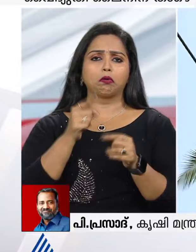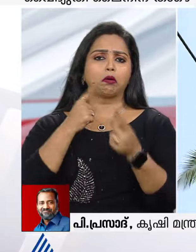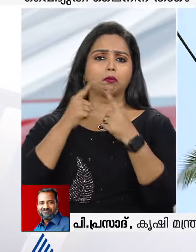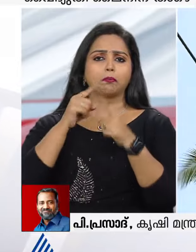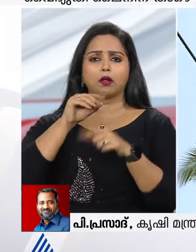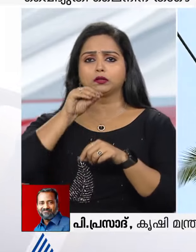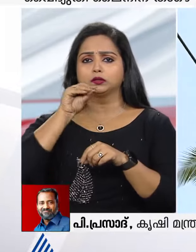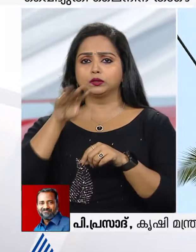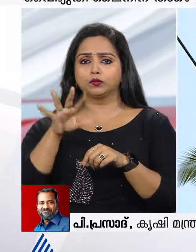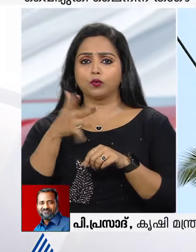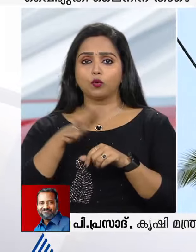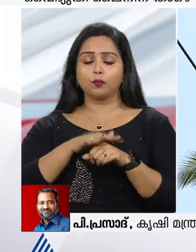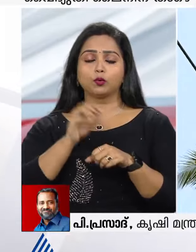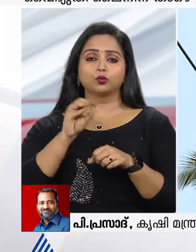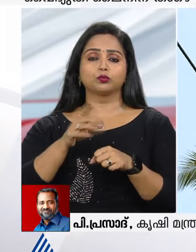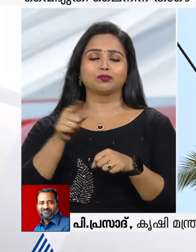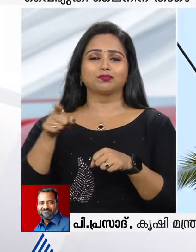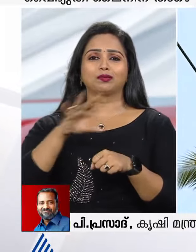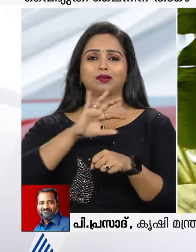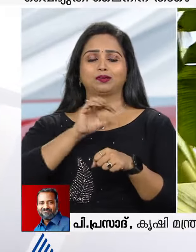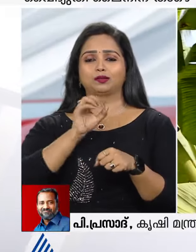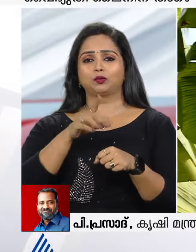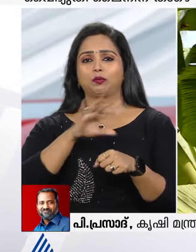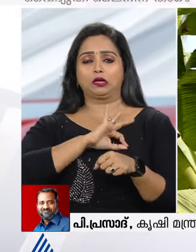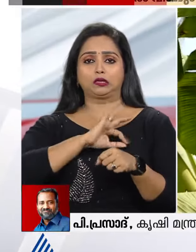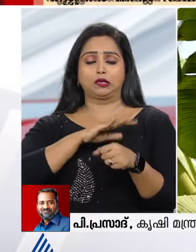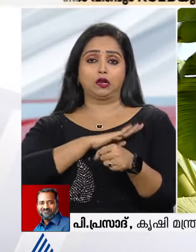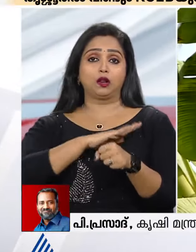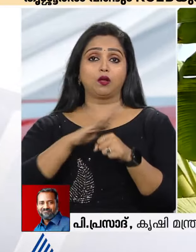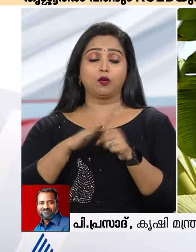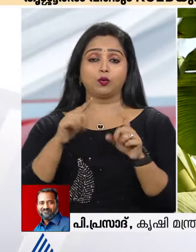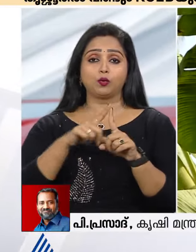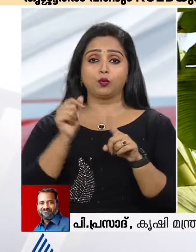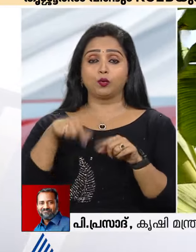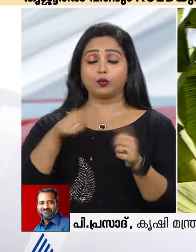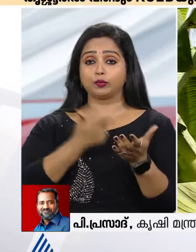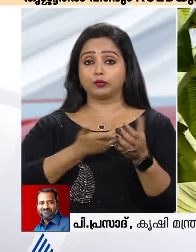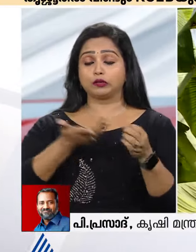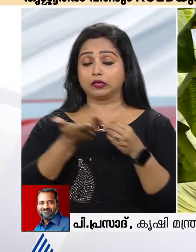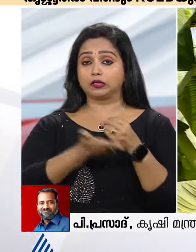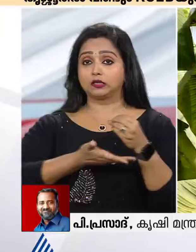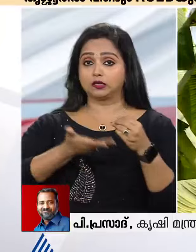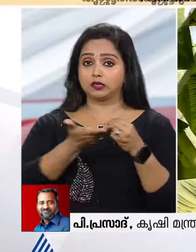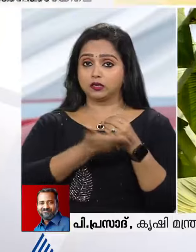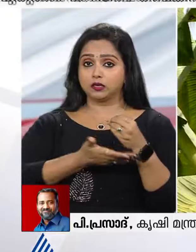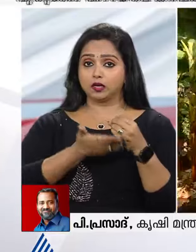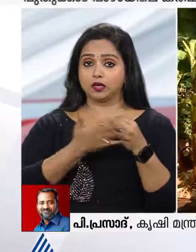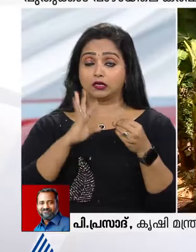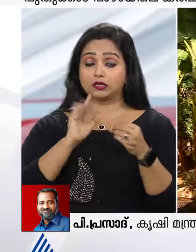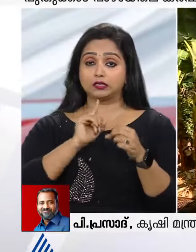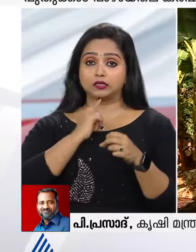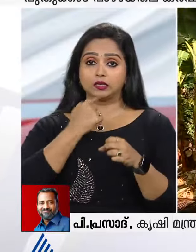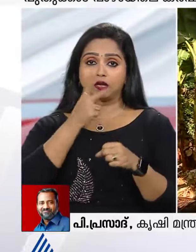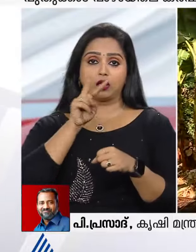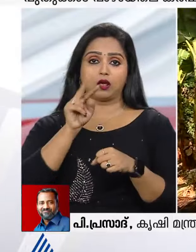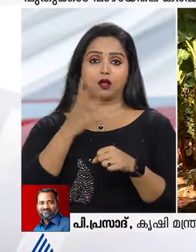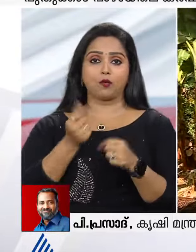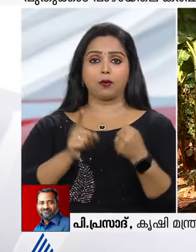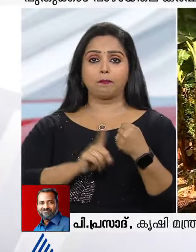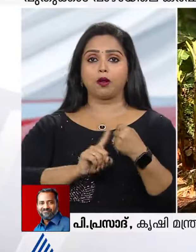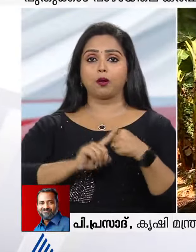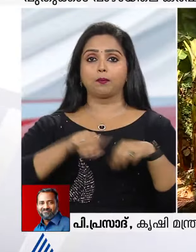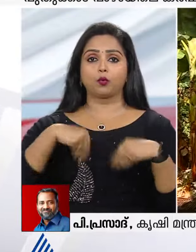ഏകപക്ഷീയമായി വെട്ടിക്കളിക്കാനുള്ള ഒരു ലാഘവത്തോടുകൂടി അത് ചെയ്യാനുള്ള ഒന്നായി കൃഷിയെ കണക്കാക്കരുത്. അതിന് ഉചിതമായ നടപടികൾ